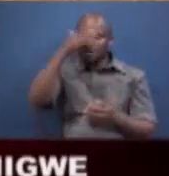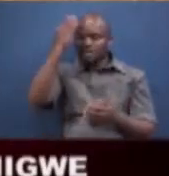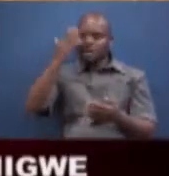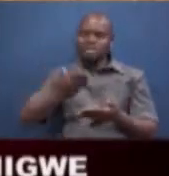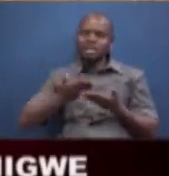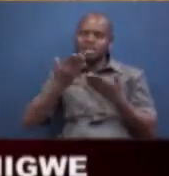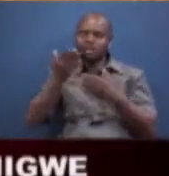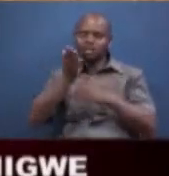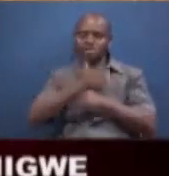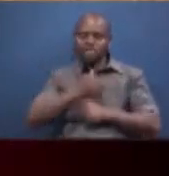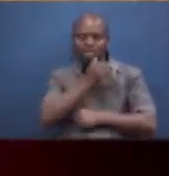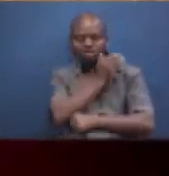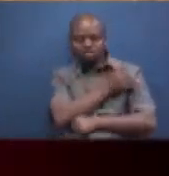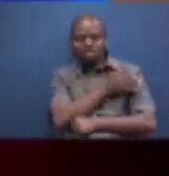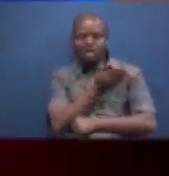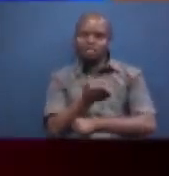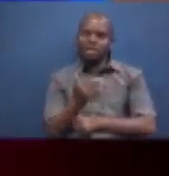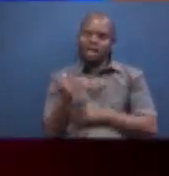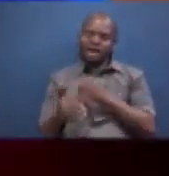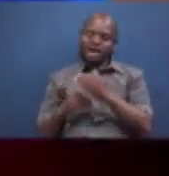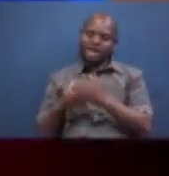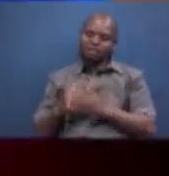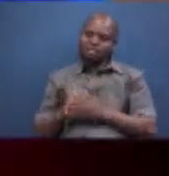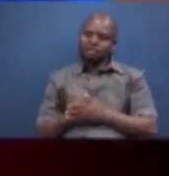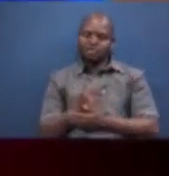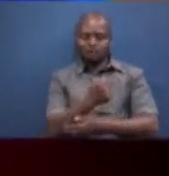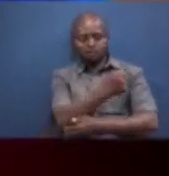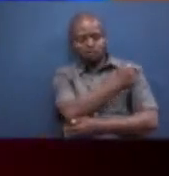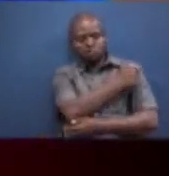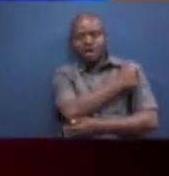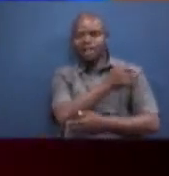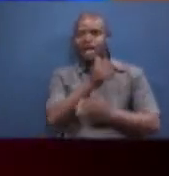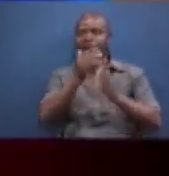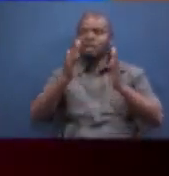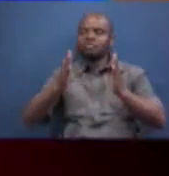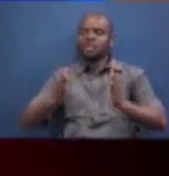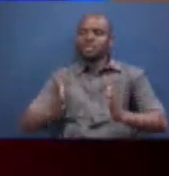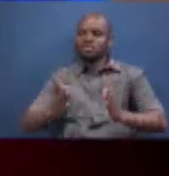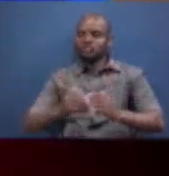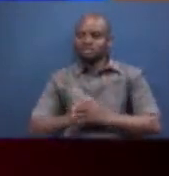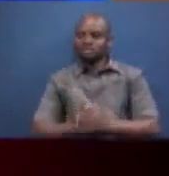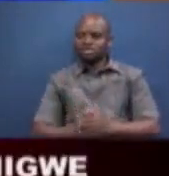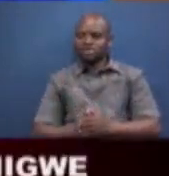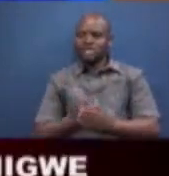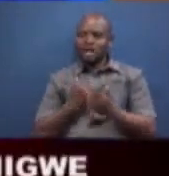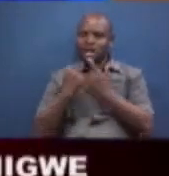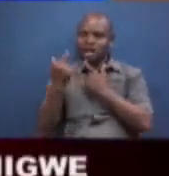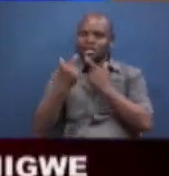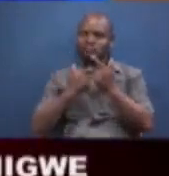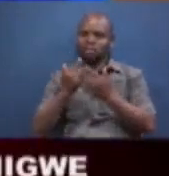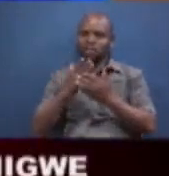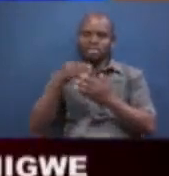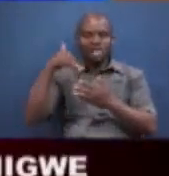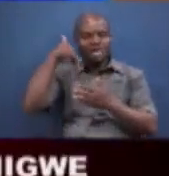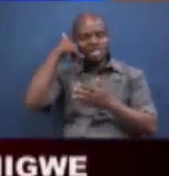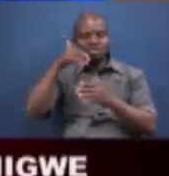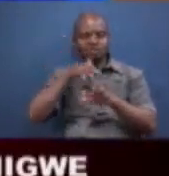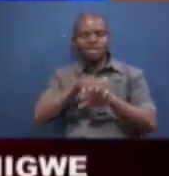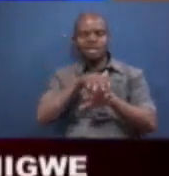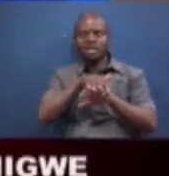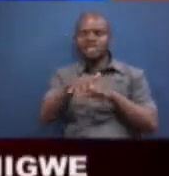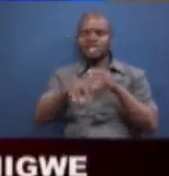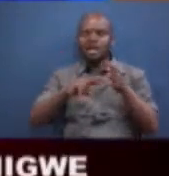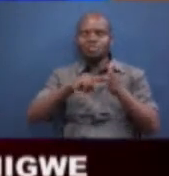itusaidie, tupatie huduma hapa karibu. Mganga mkuu mkoa wa Kigoma Jessica Lima akizungumza kwa njia ya simu